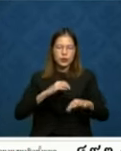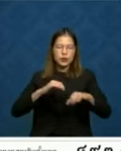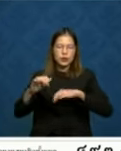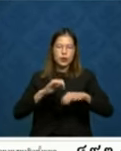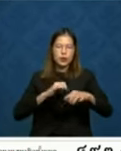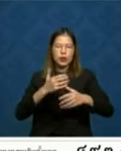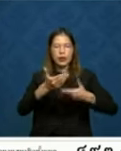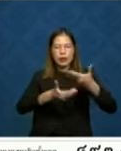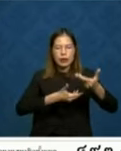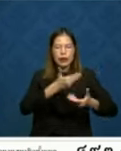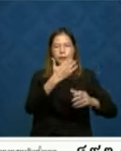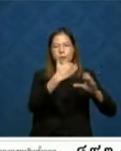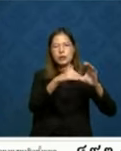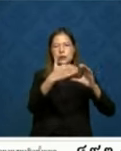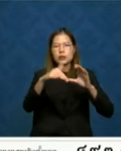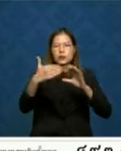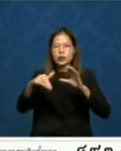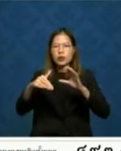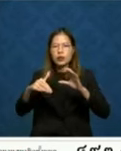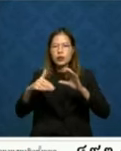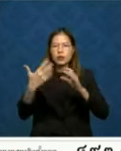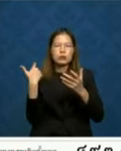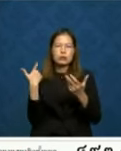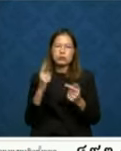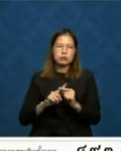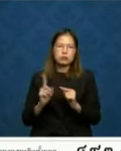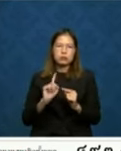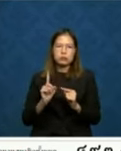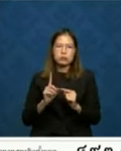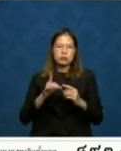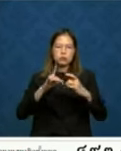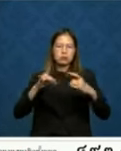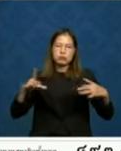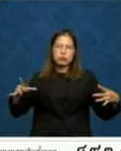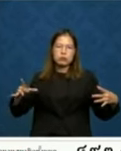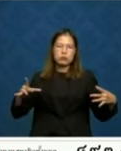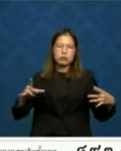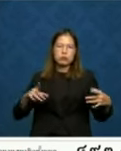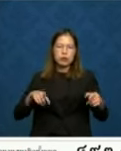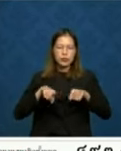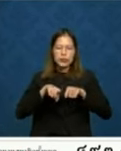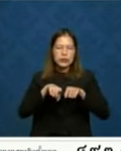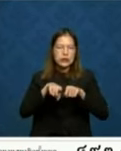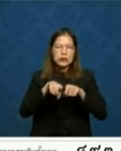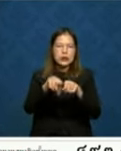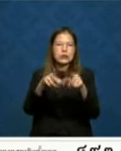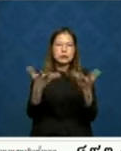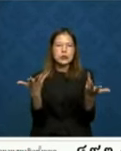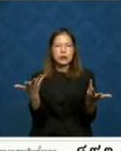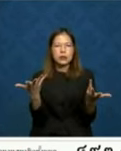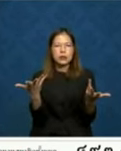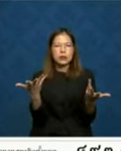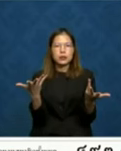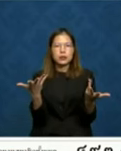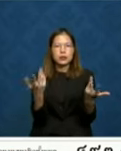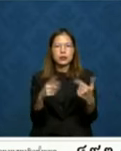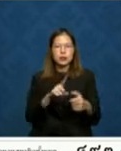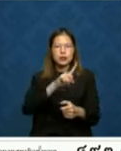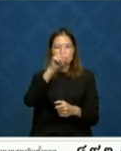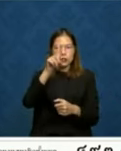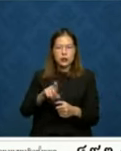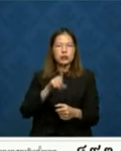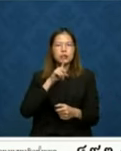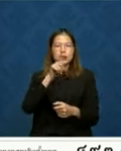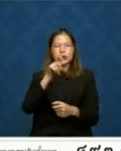ายไปสู่ต่างประเทศให้กับชาวยาสูบเพราะเรื่องนี้ค่ะมันแย้งกันค่ะมันเป็นไปไม่ได้ค่ะก็มีข้อสังเกตนะคะที่ควรจะ